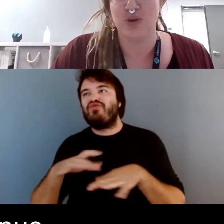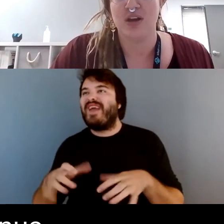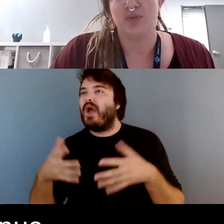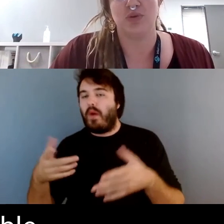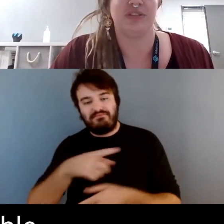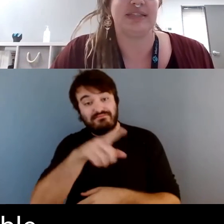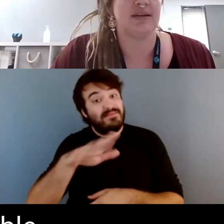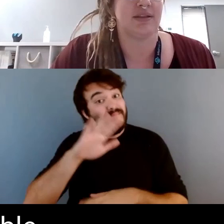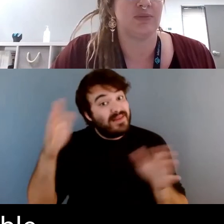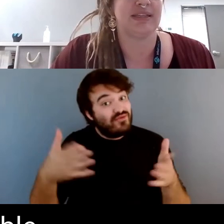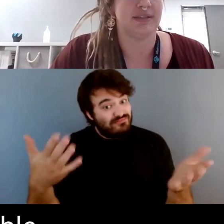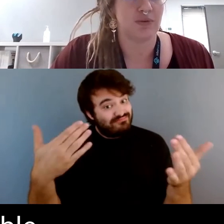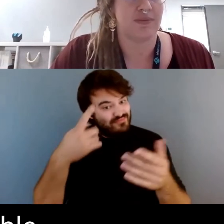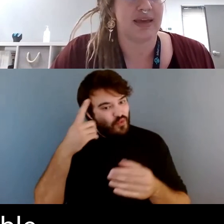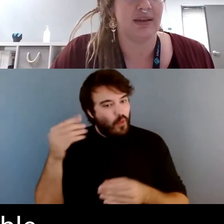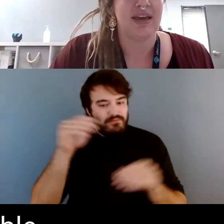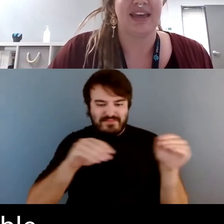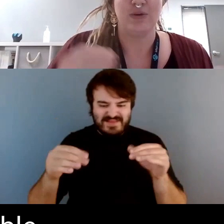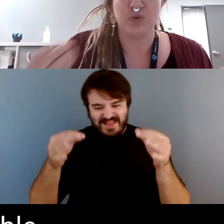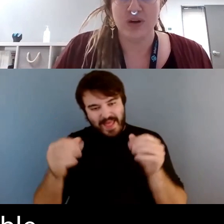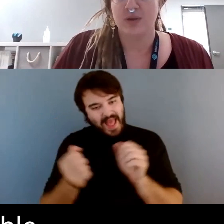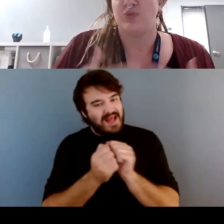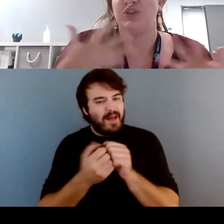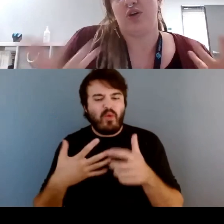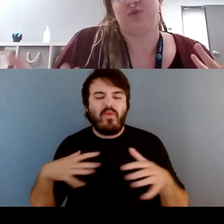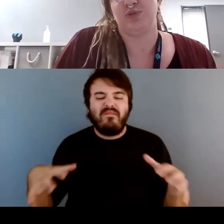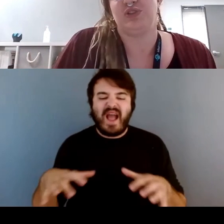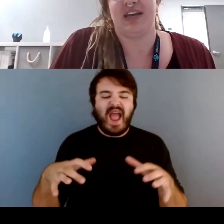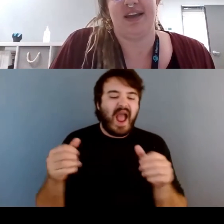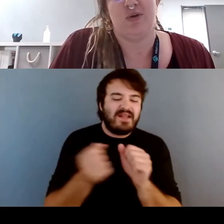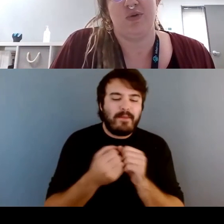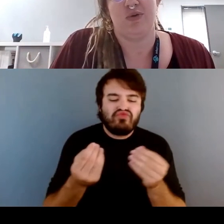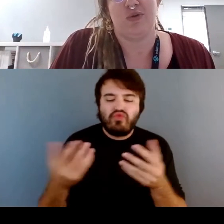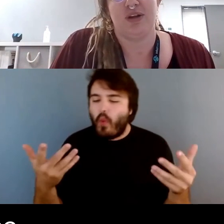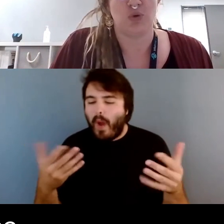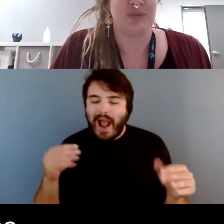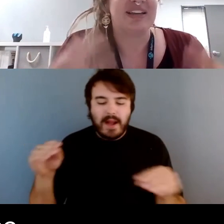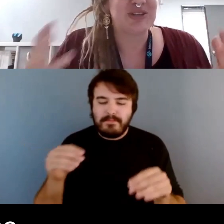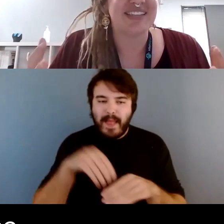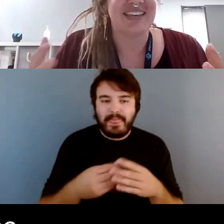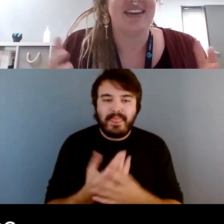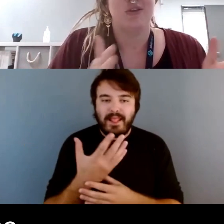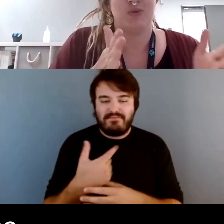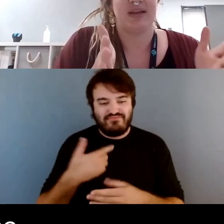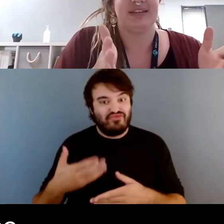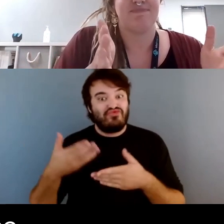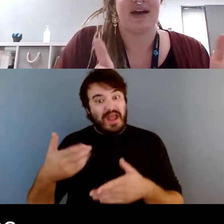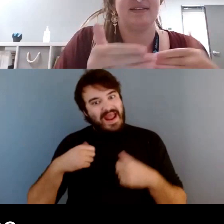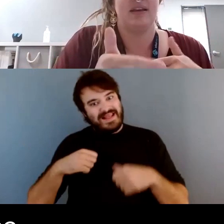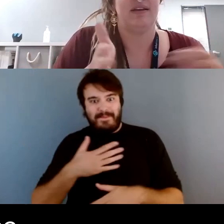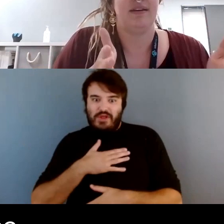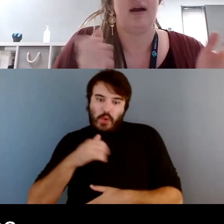avec nous. Puis, on va décider ensemble qu'est-ce qu'on va mettre et où. Puis, on vous suggérait, en tout cas, on aimerait ça essayer de